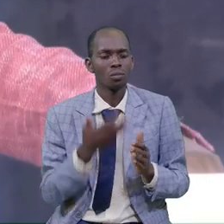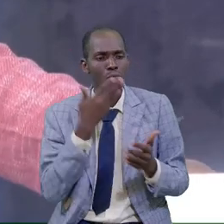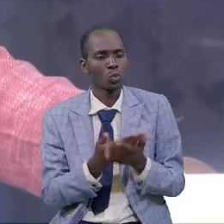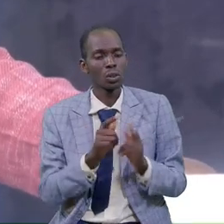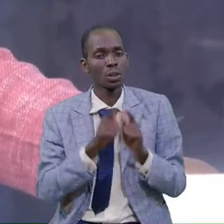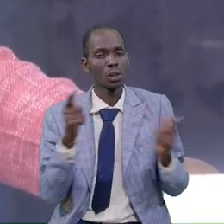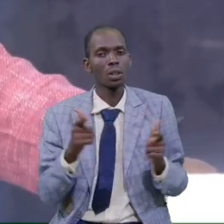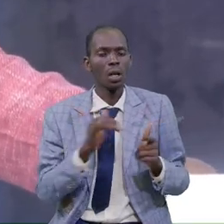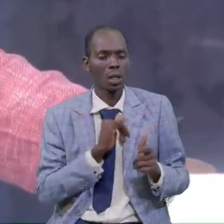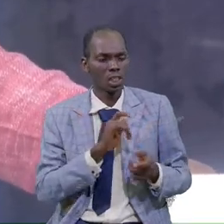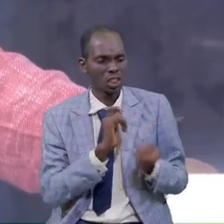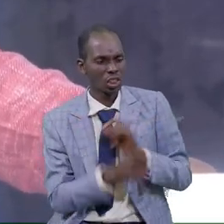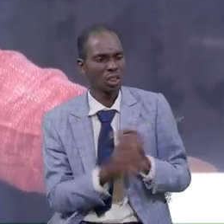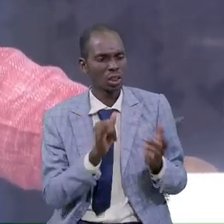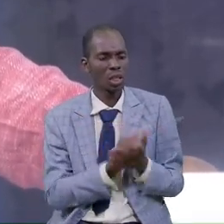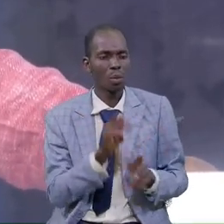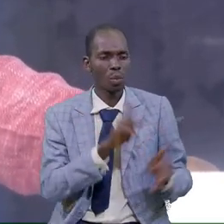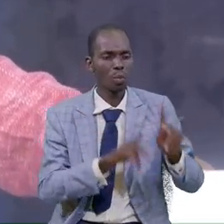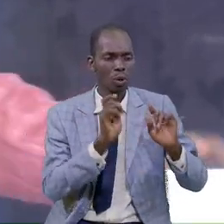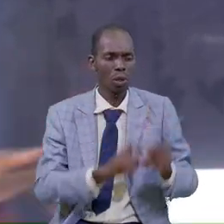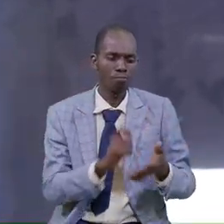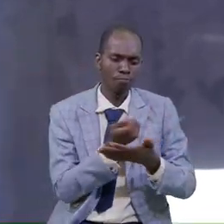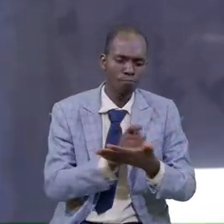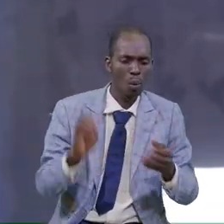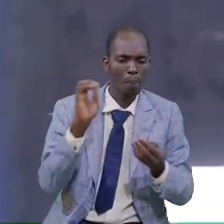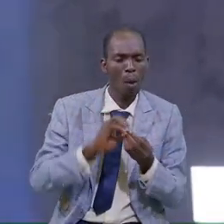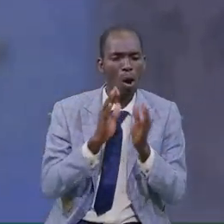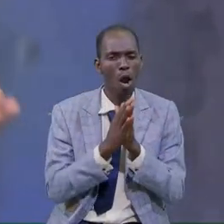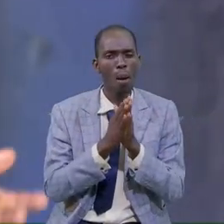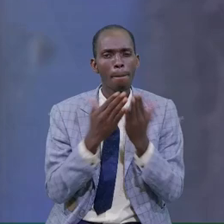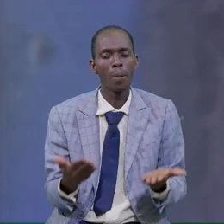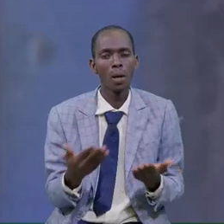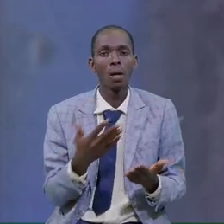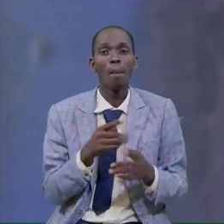plus, et faire plus, et agir plus, mais